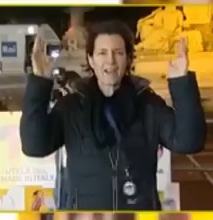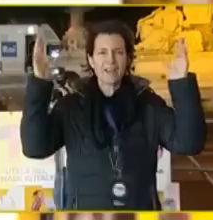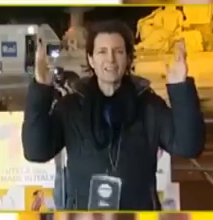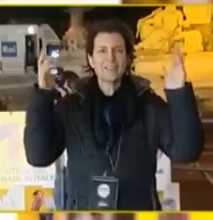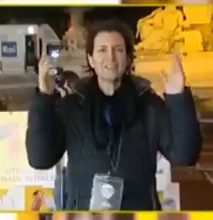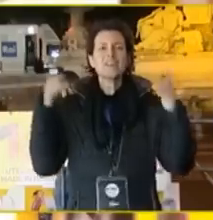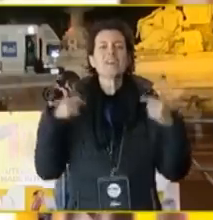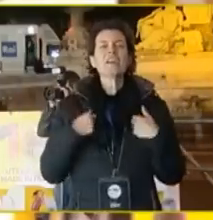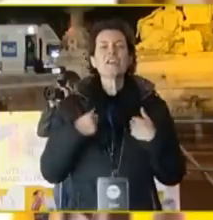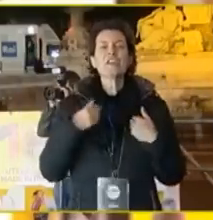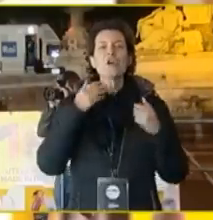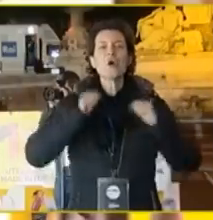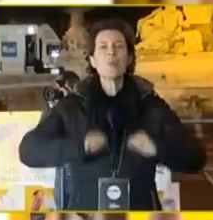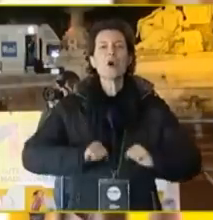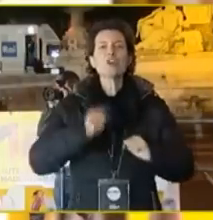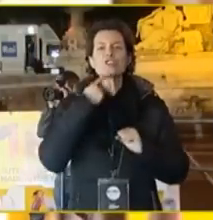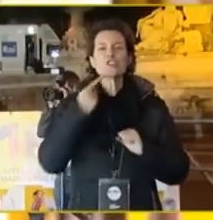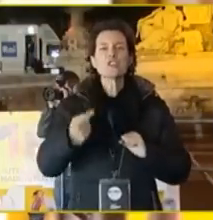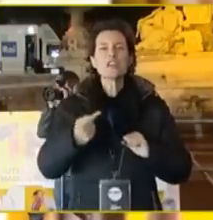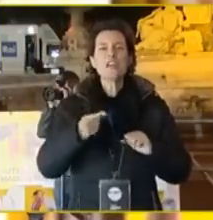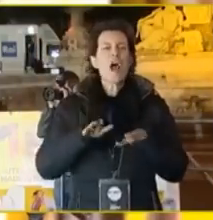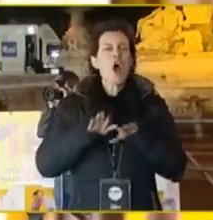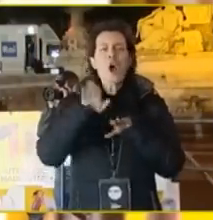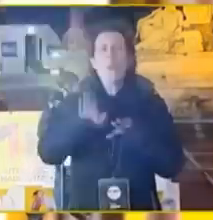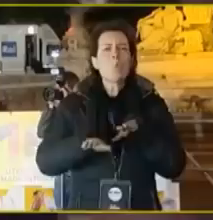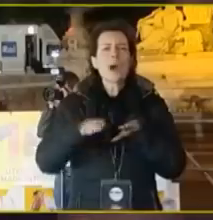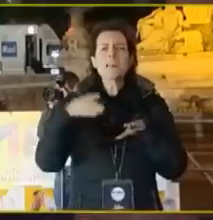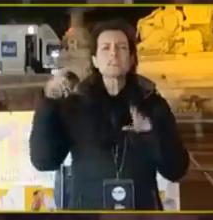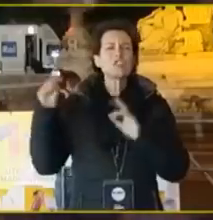E vi posso dire che siamo a un passo dalla vittoria.